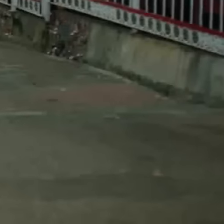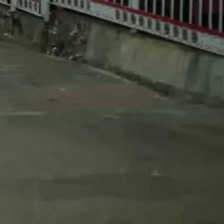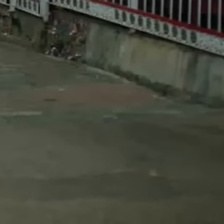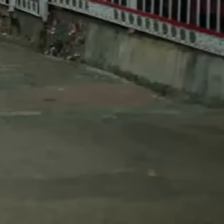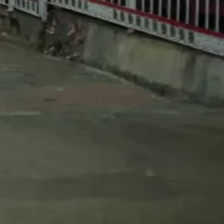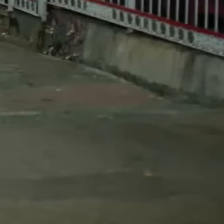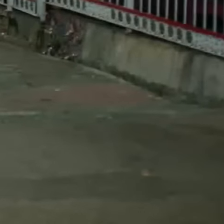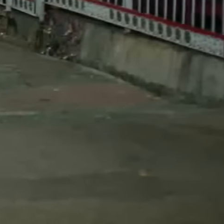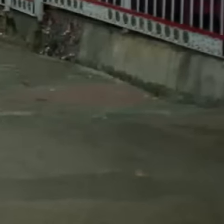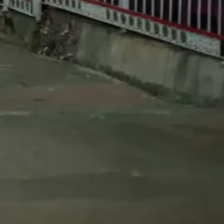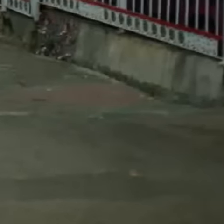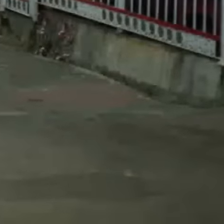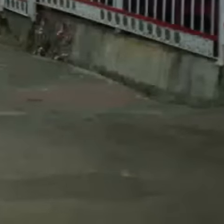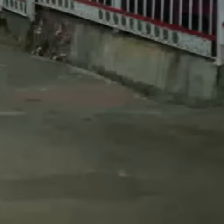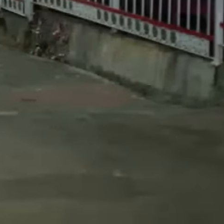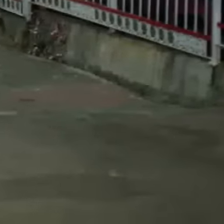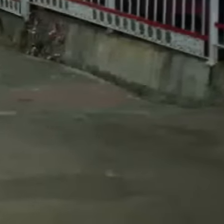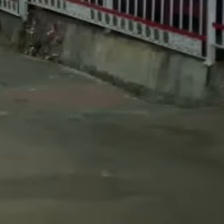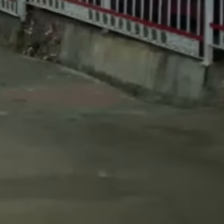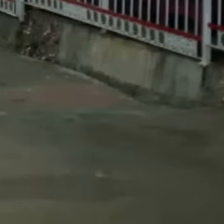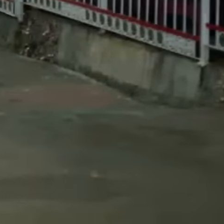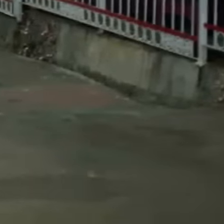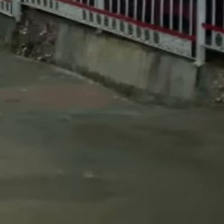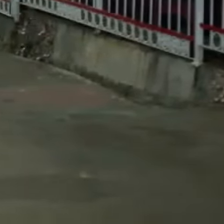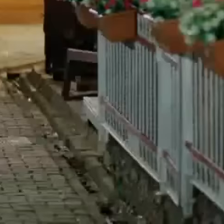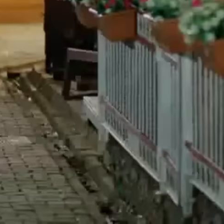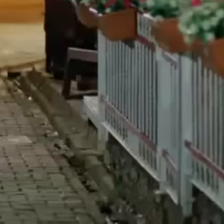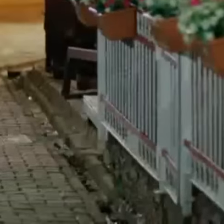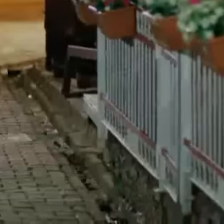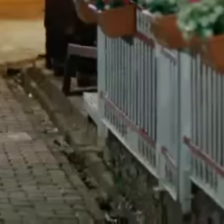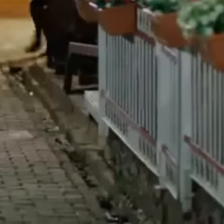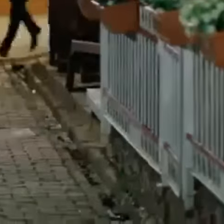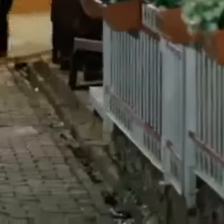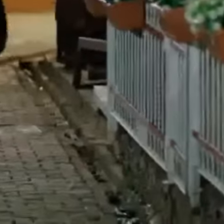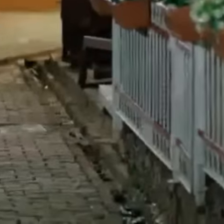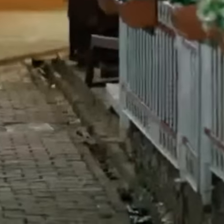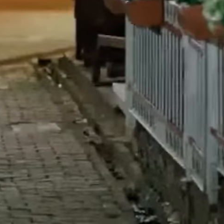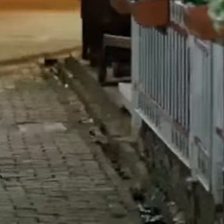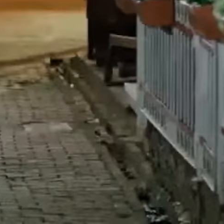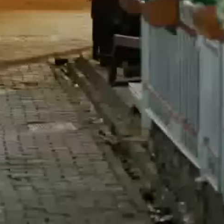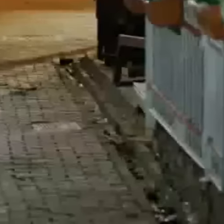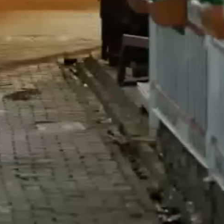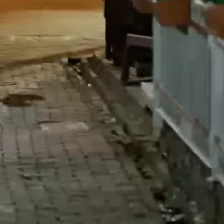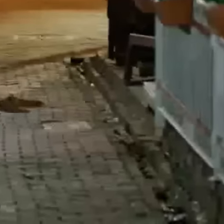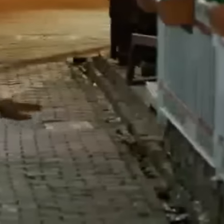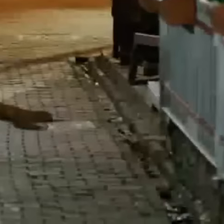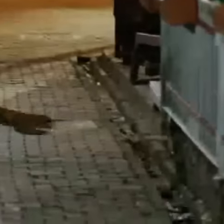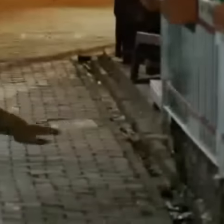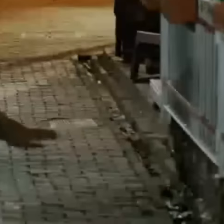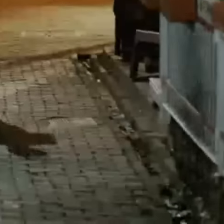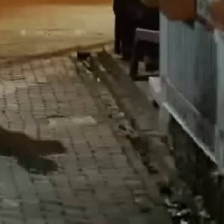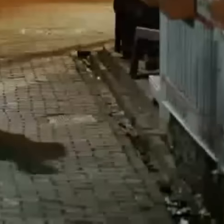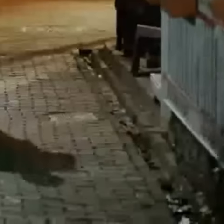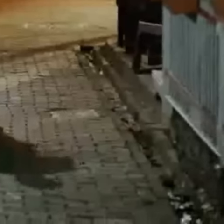üstünü. Reyhan çantasını kolunun altına almış, boş ara sokakta koşturur gibi hızla yürüyor. Reyhan! Sokaktaki mekanlar kapalı,